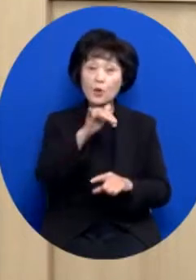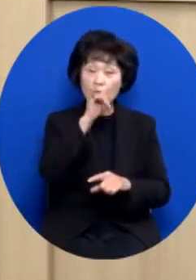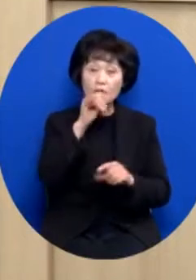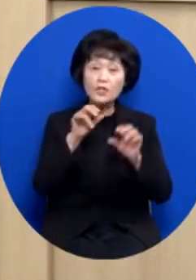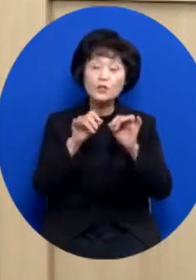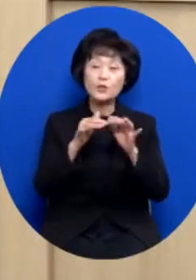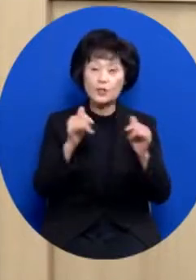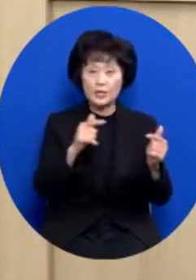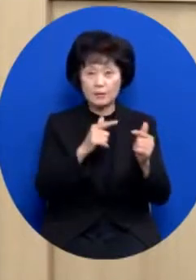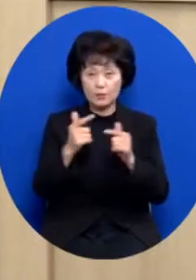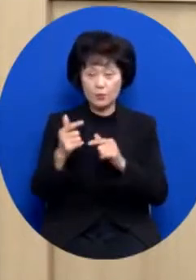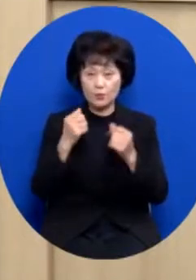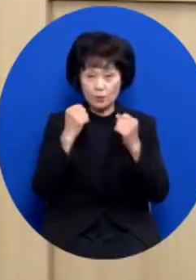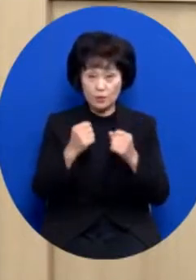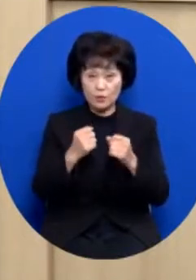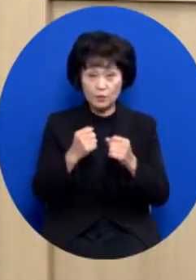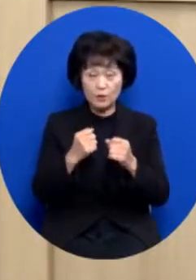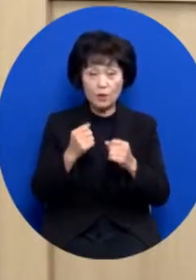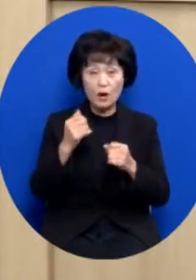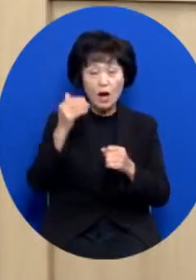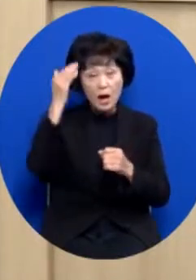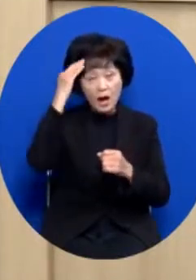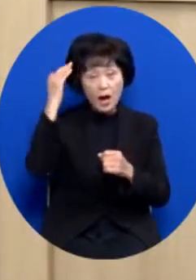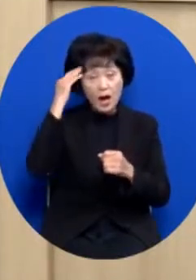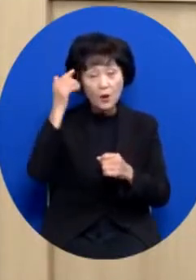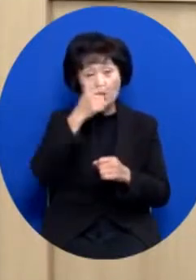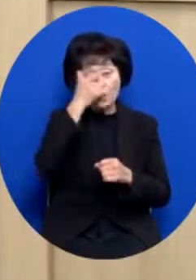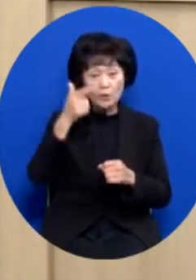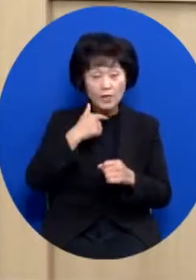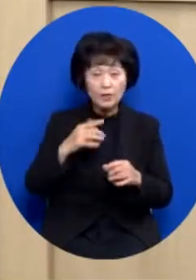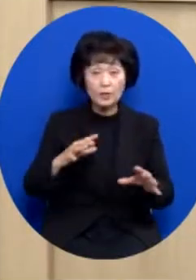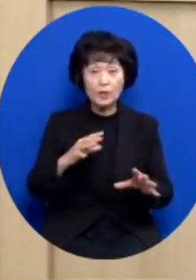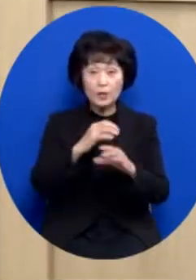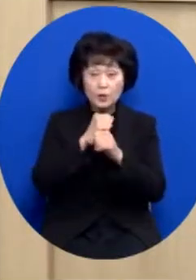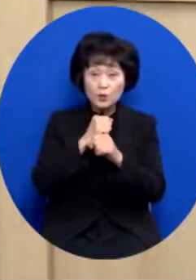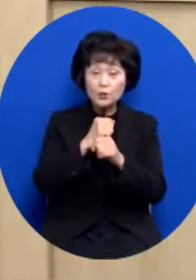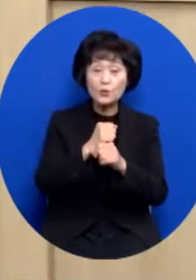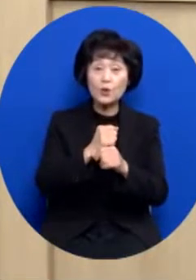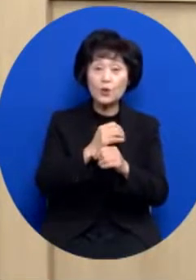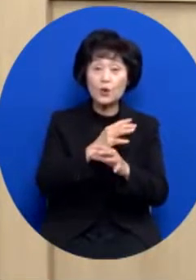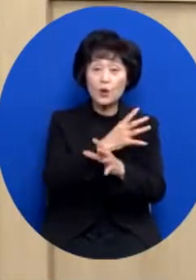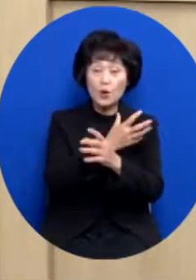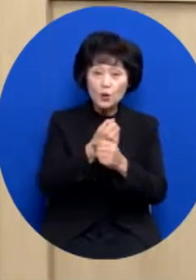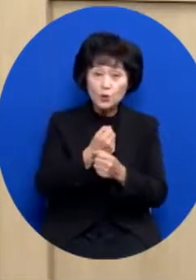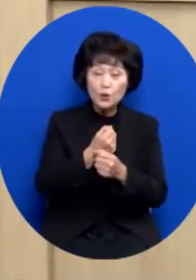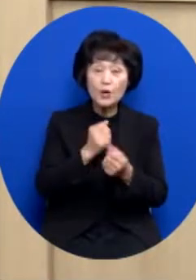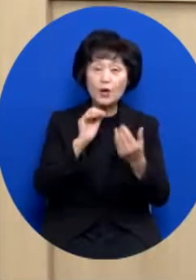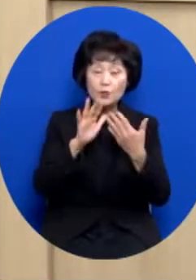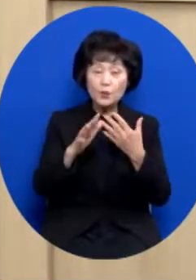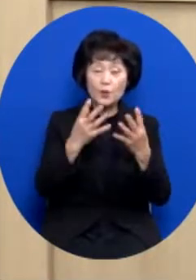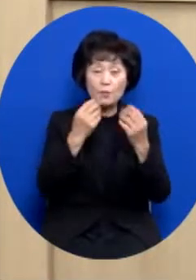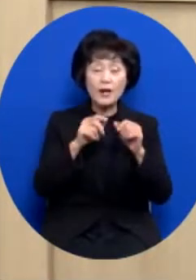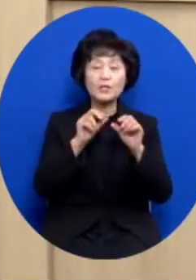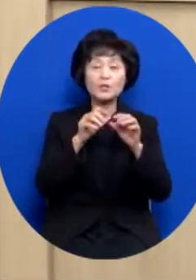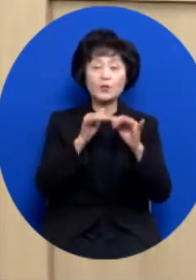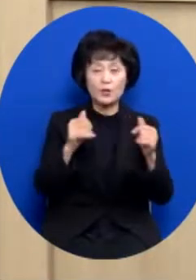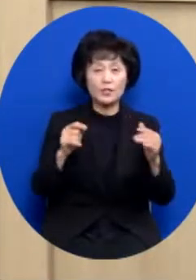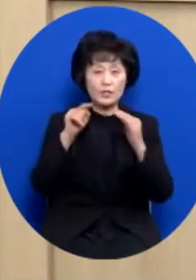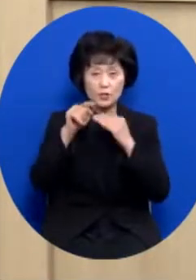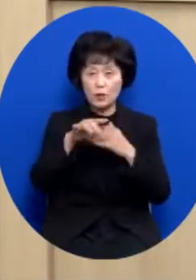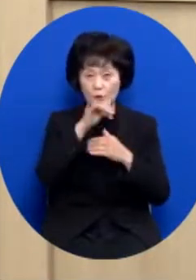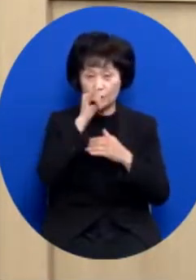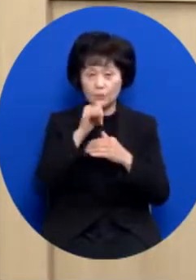90년대 한국과 탄자니아가 수교한 이유로 많은 선교사님들이 들어가 계십니다 지금 공식적으로 한인